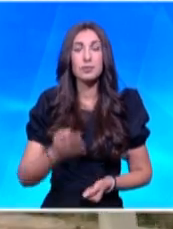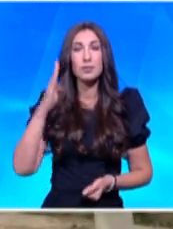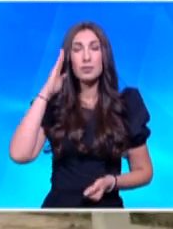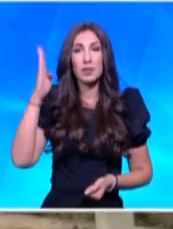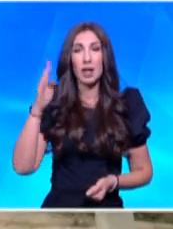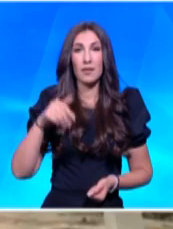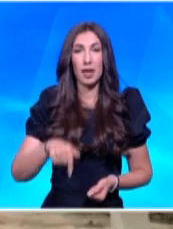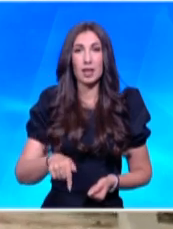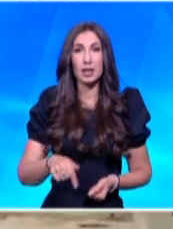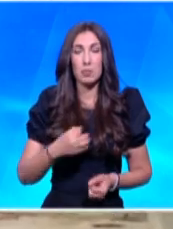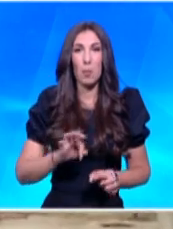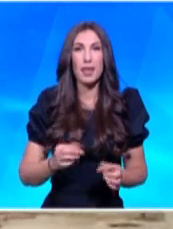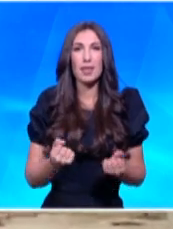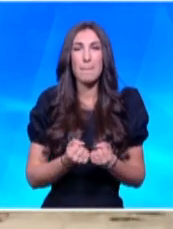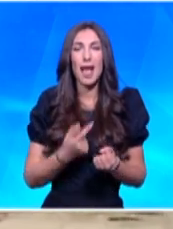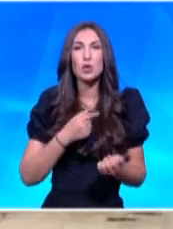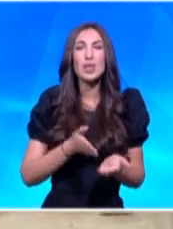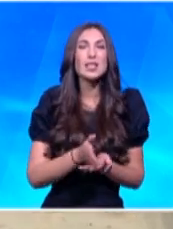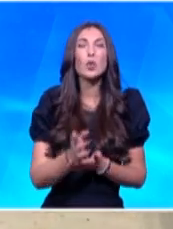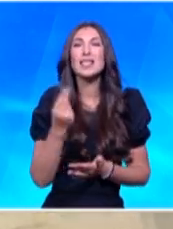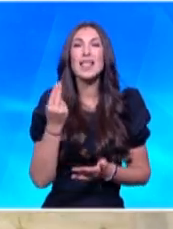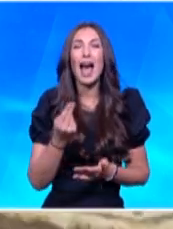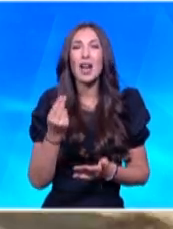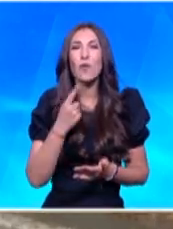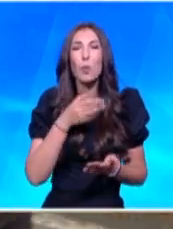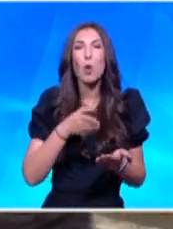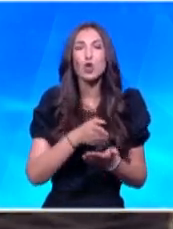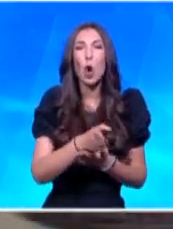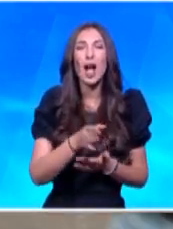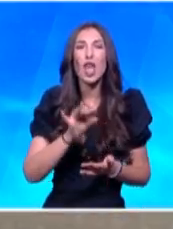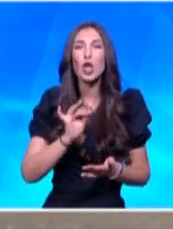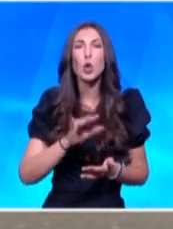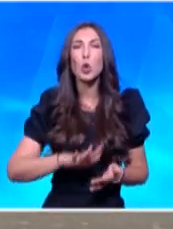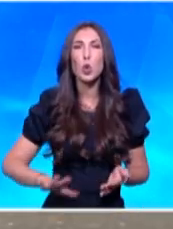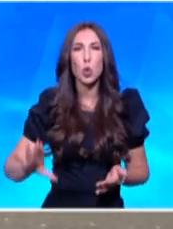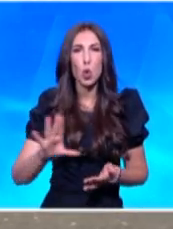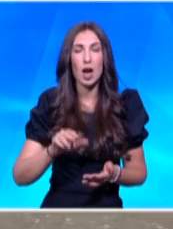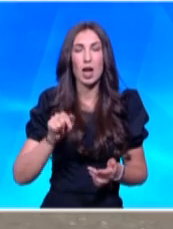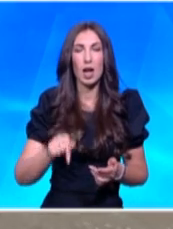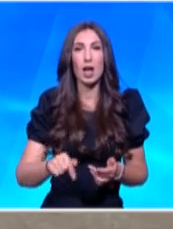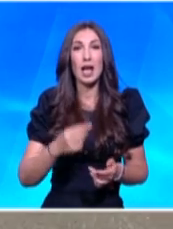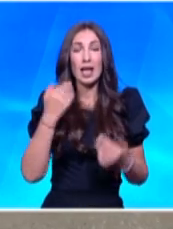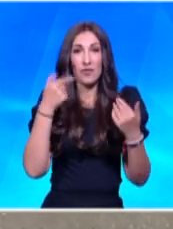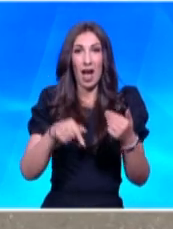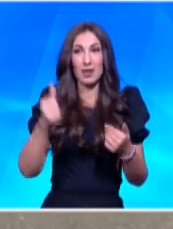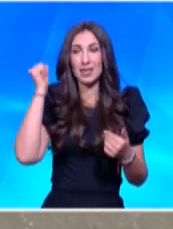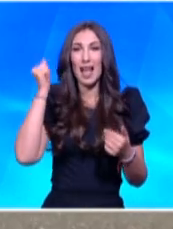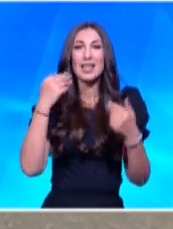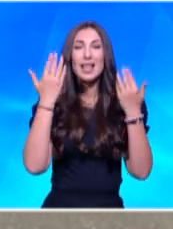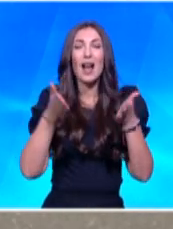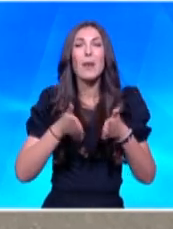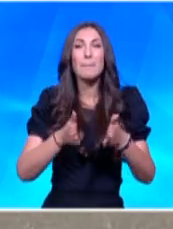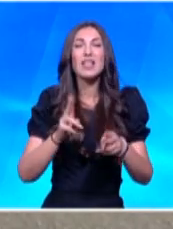Здравейте, аз се намирам на изхода на Царево, посока юг. Ето, това зад мен е главният път за